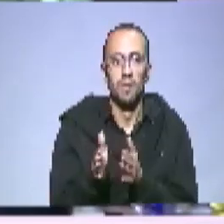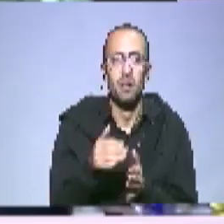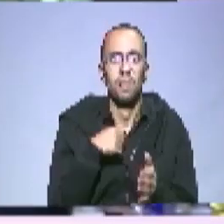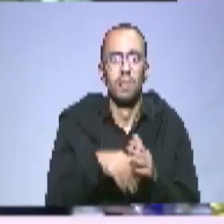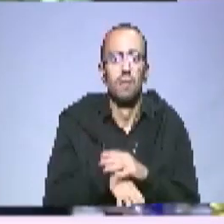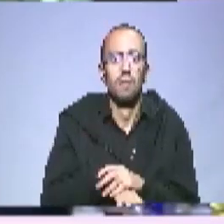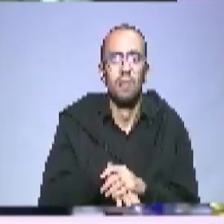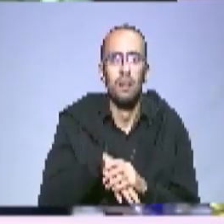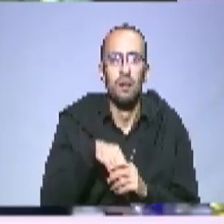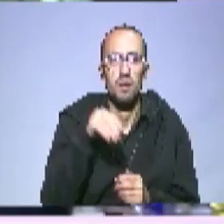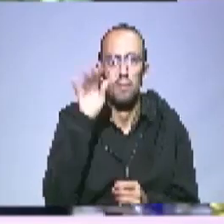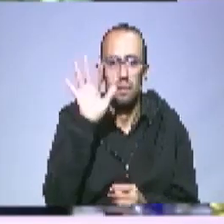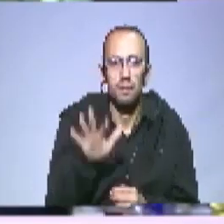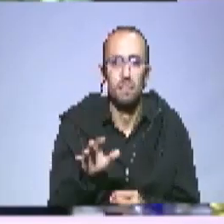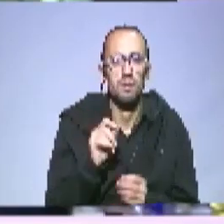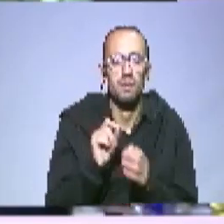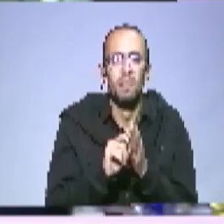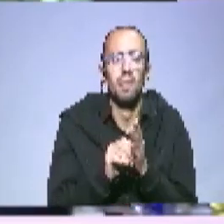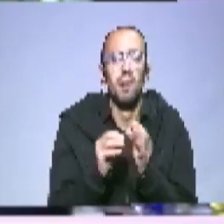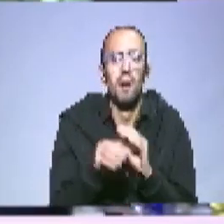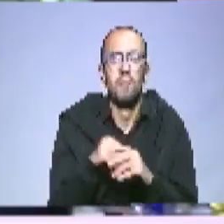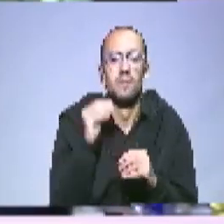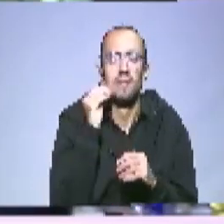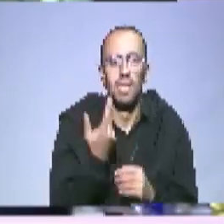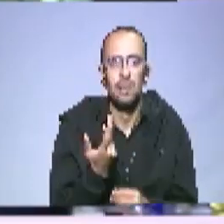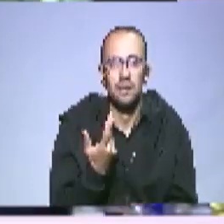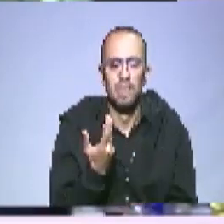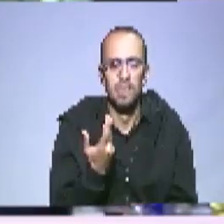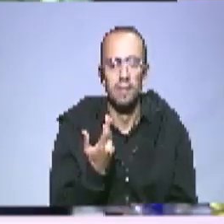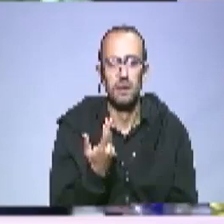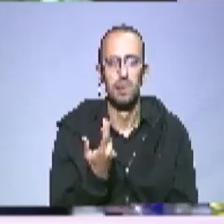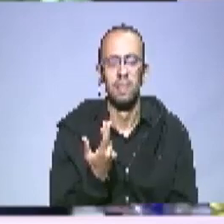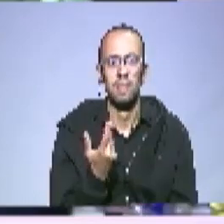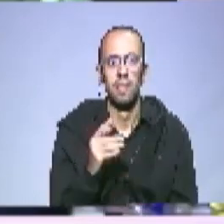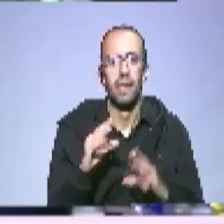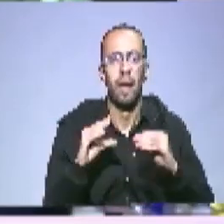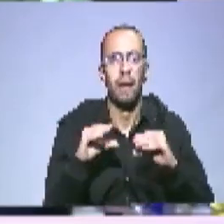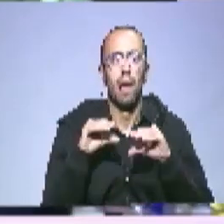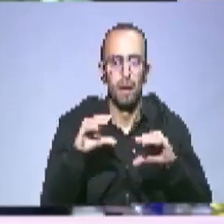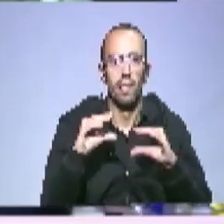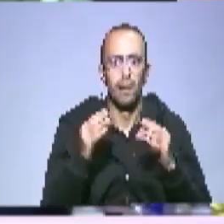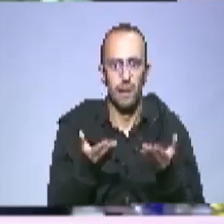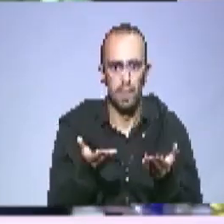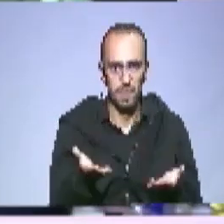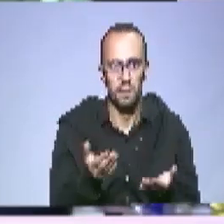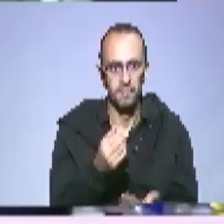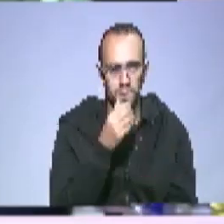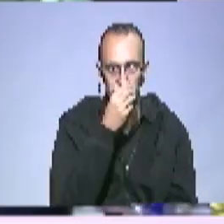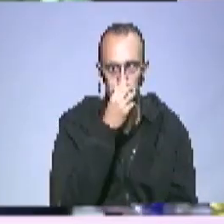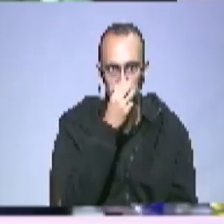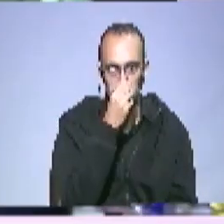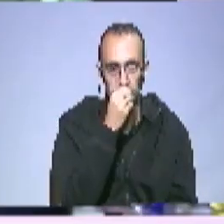المقادير بتاعتها وتشرحلي عملتها ازاي. بتاعت ايه؟ الكيكة بتاعت البستان.